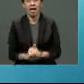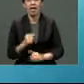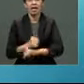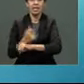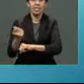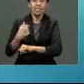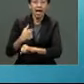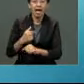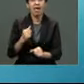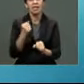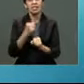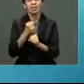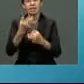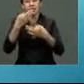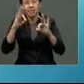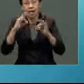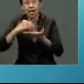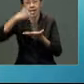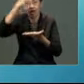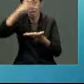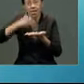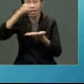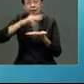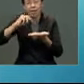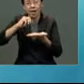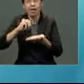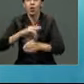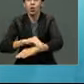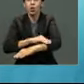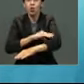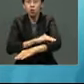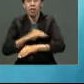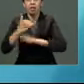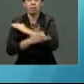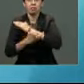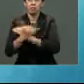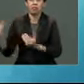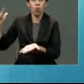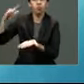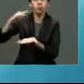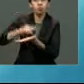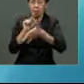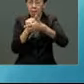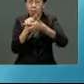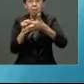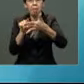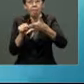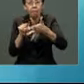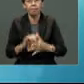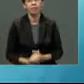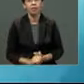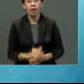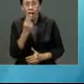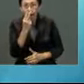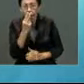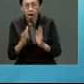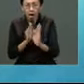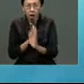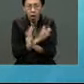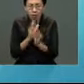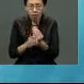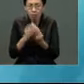ฟรีแลนซ์นักเรียนนักศึกษาพนักงานนวดอันนี้กลับมาจากต่างประเทศทั้งนั้นเลยนะครับที่เป็นอย่างนี้นะครับก็ทำให้เห็นภาพของ2สัปดาห์เป็นอย่าง